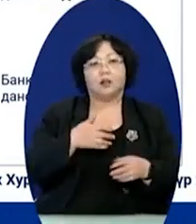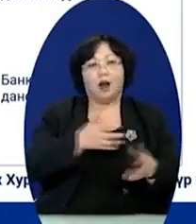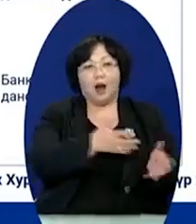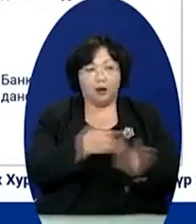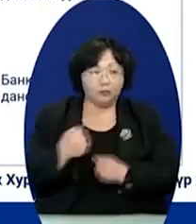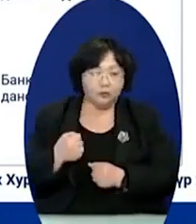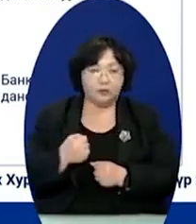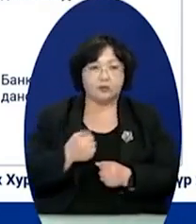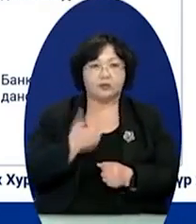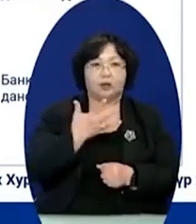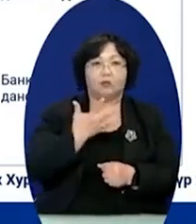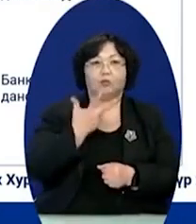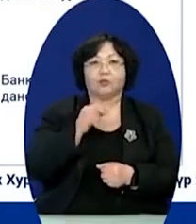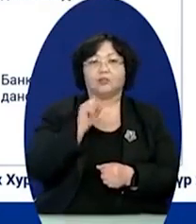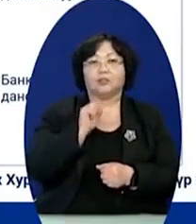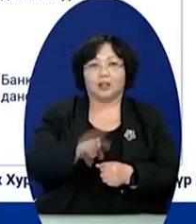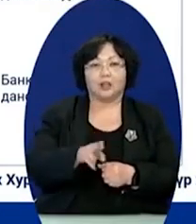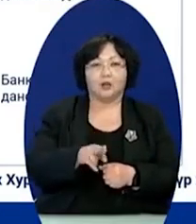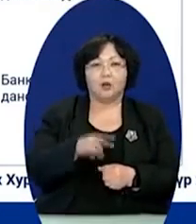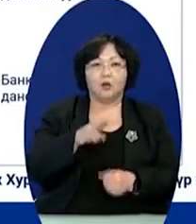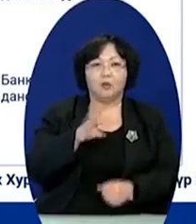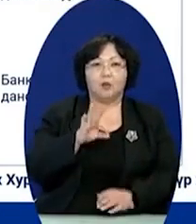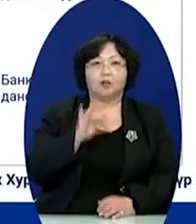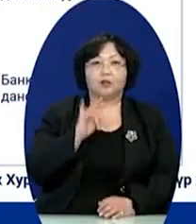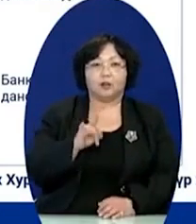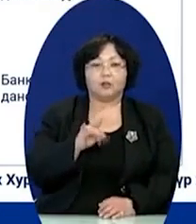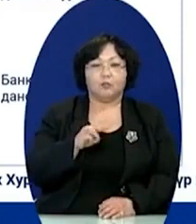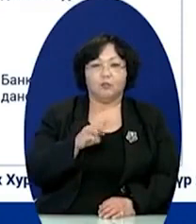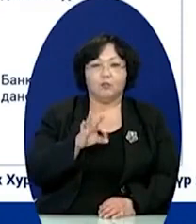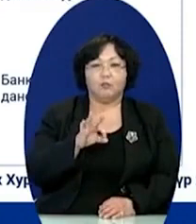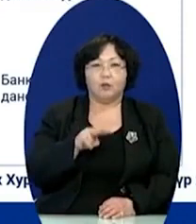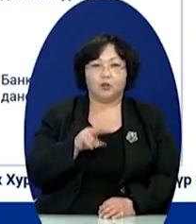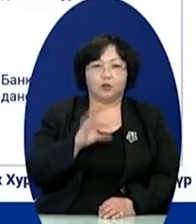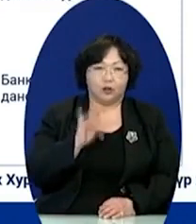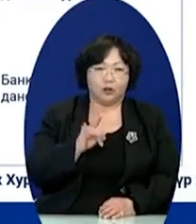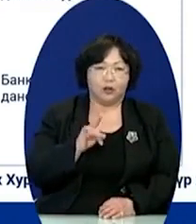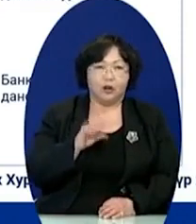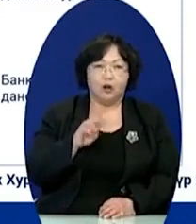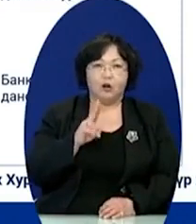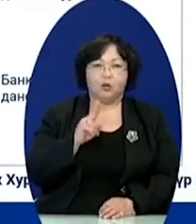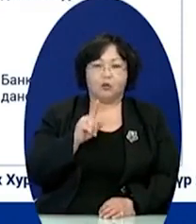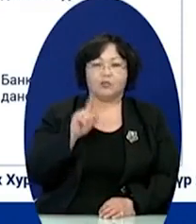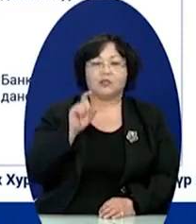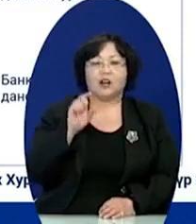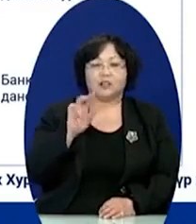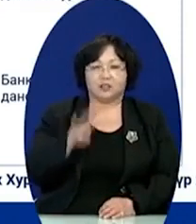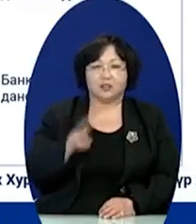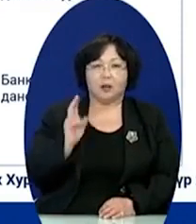Modern Construction ЭХК руу шилжсэн байгаа. За энэтэй холбоотойгоор